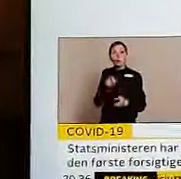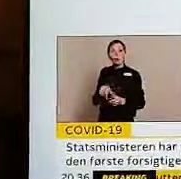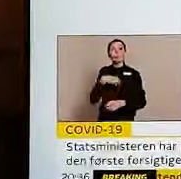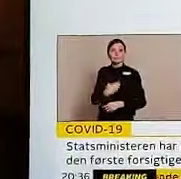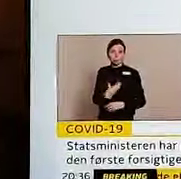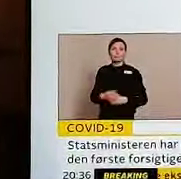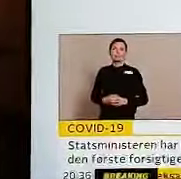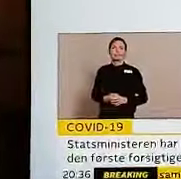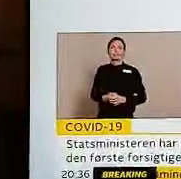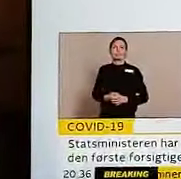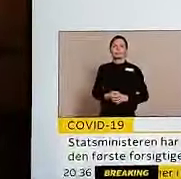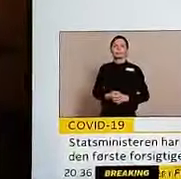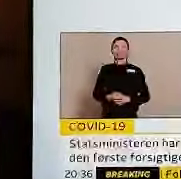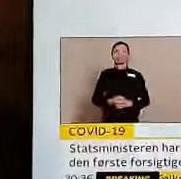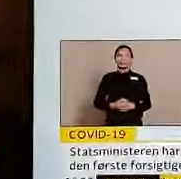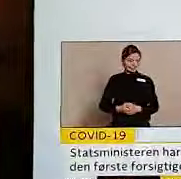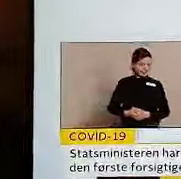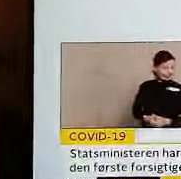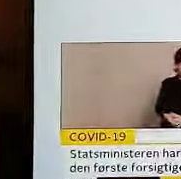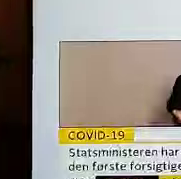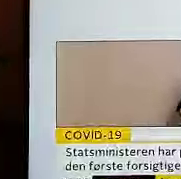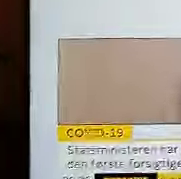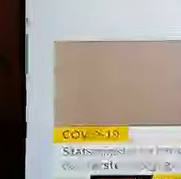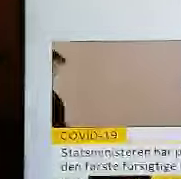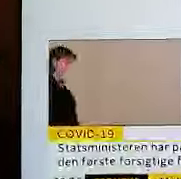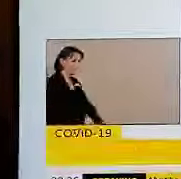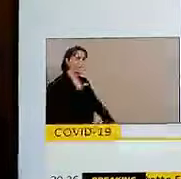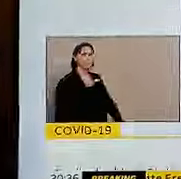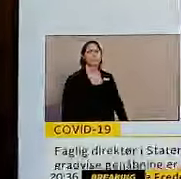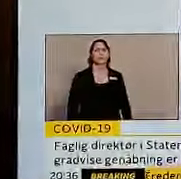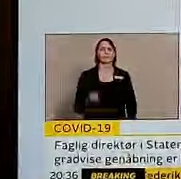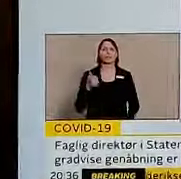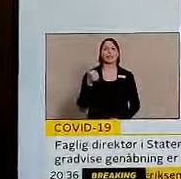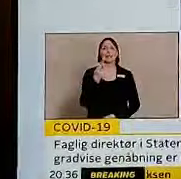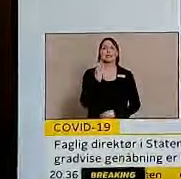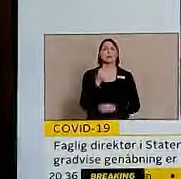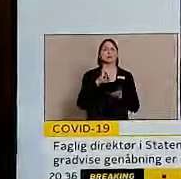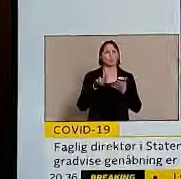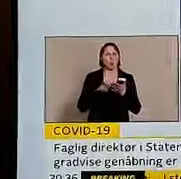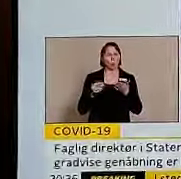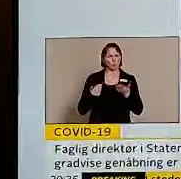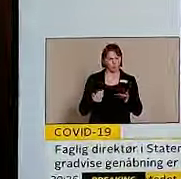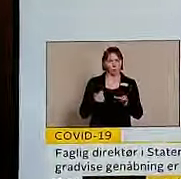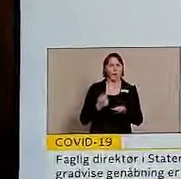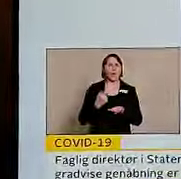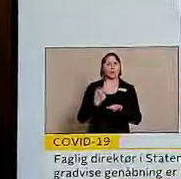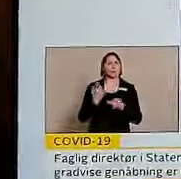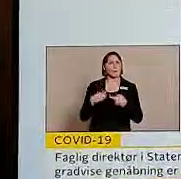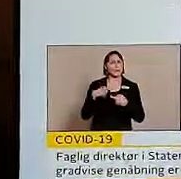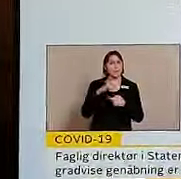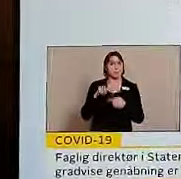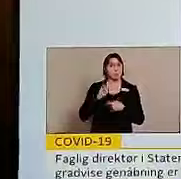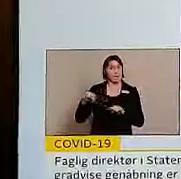يخرج من منزله ويتجول في الشوارع. يعني وأنا أقول يعني الفيروس يهدد كل إنسان يزور مريض